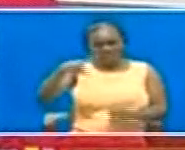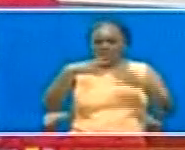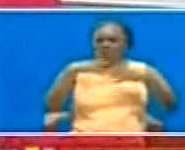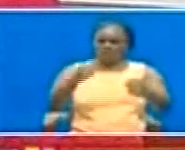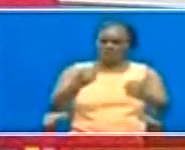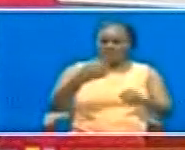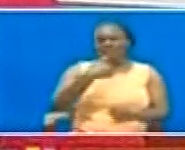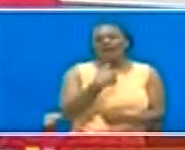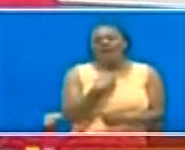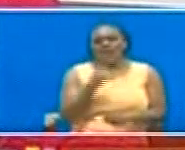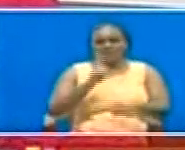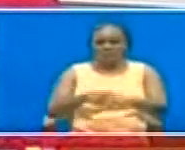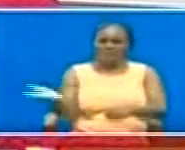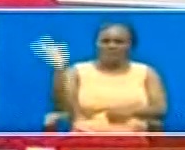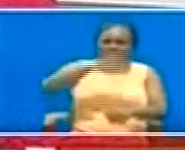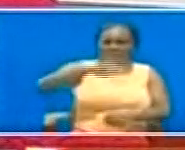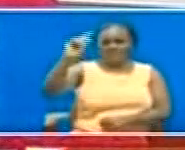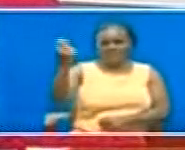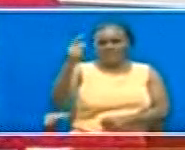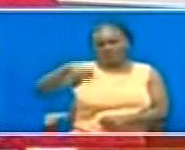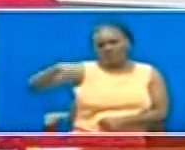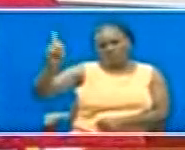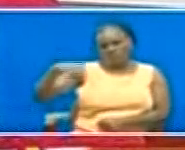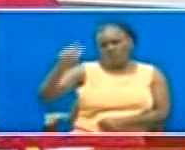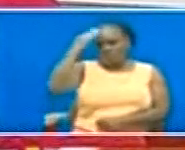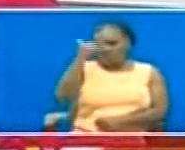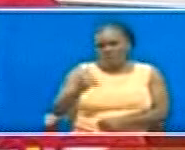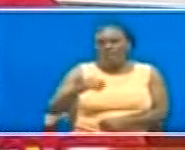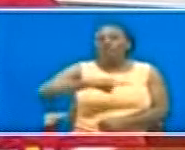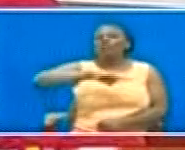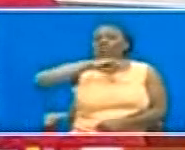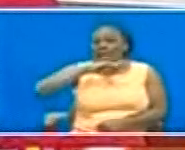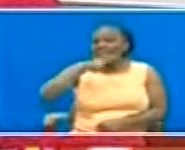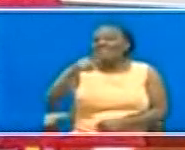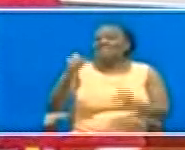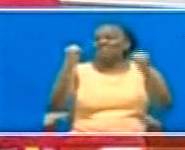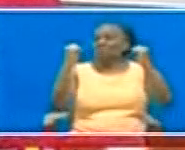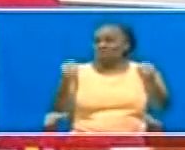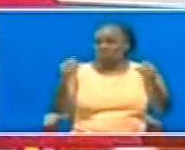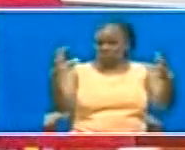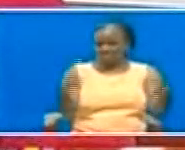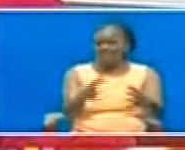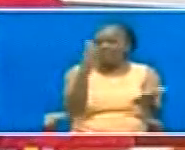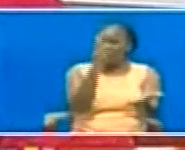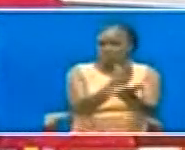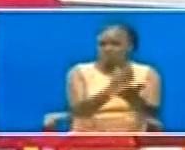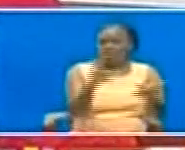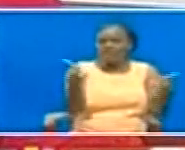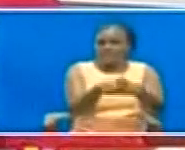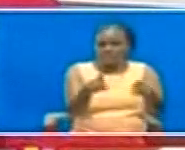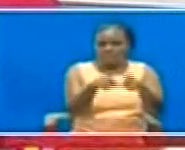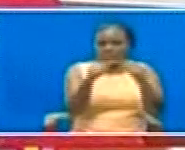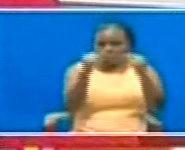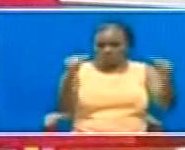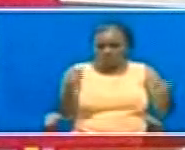confident sasa wakirudi Kenya wanachapana sana. Kwa sababu timu za Uganda pia ziko very strong. Na opinion zangu ni